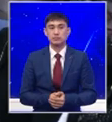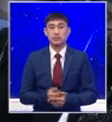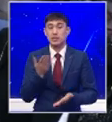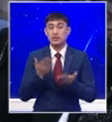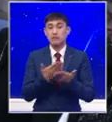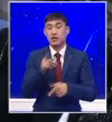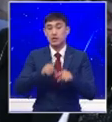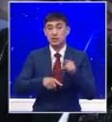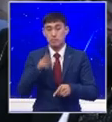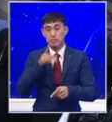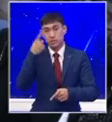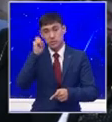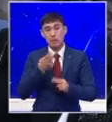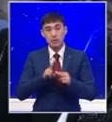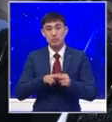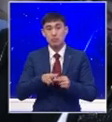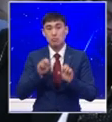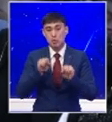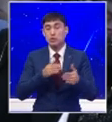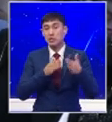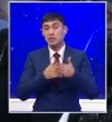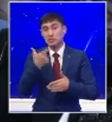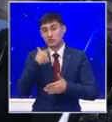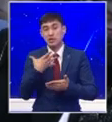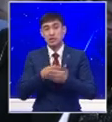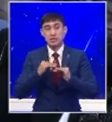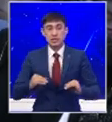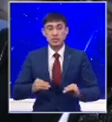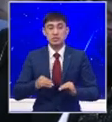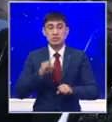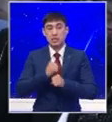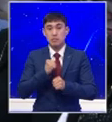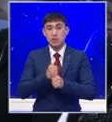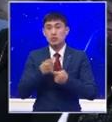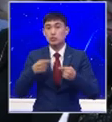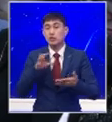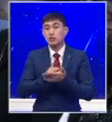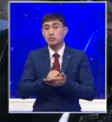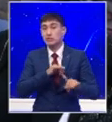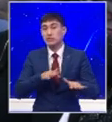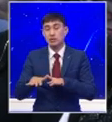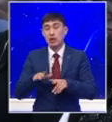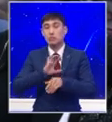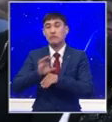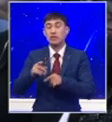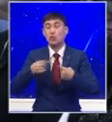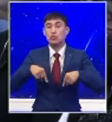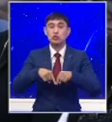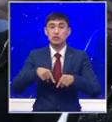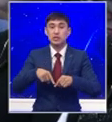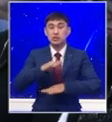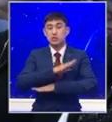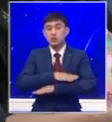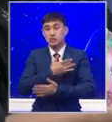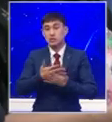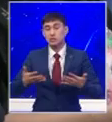Если мы, родители, будем знать об этом, то сможем предостеречь наших детей. Мы должны занимать их другими вещами, отправлять на кружки и секции.